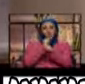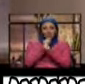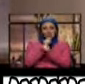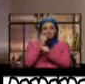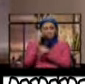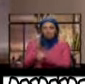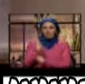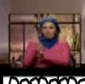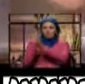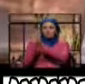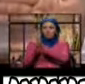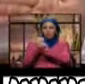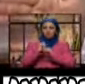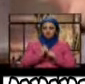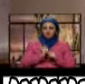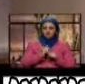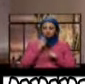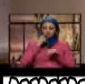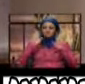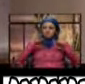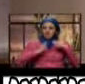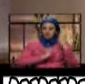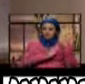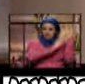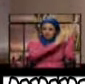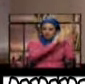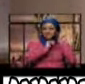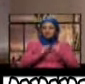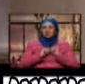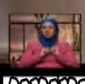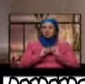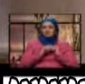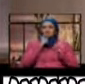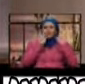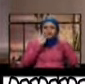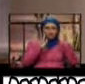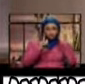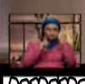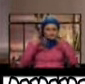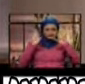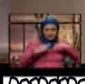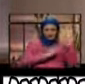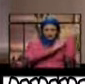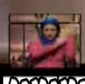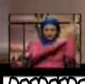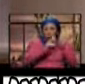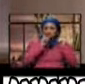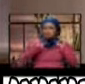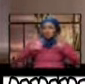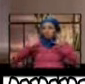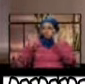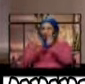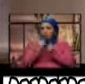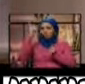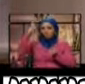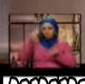لكم. أصحاب الحديبية لقد رضي الله عن الذين يبايعونك تحت شجرة الله فوق أيديهم. المهم يعني إلى آخر الآية دول مرضى